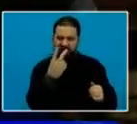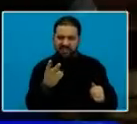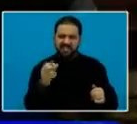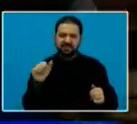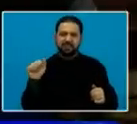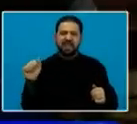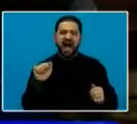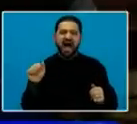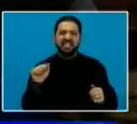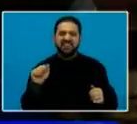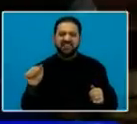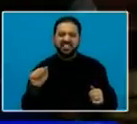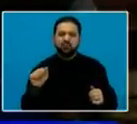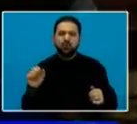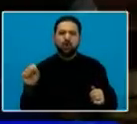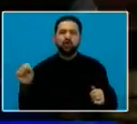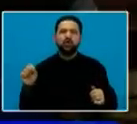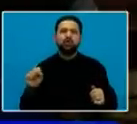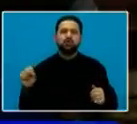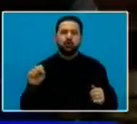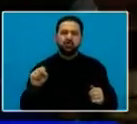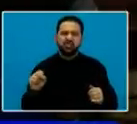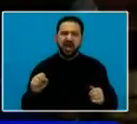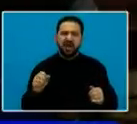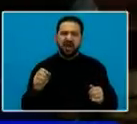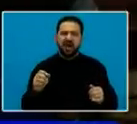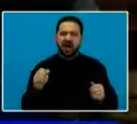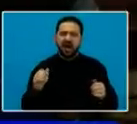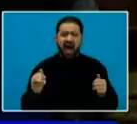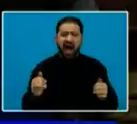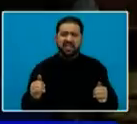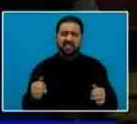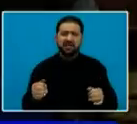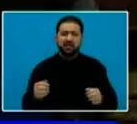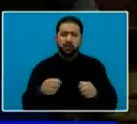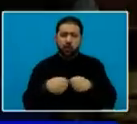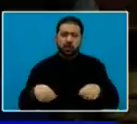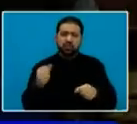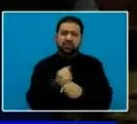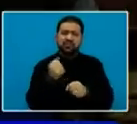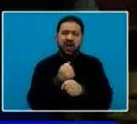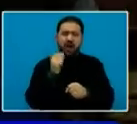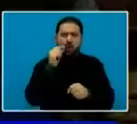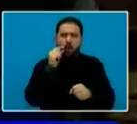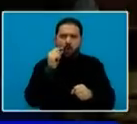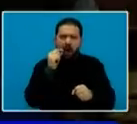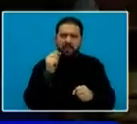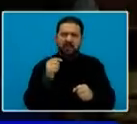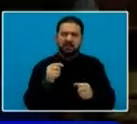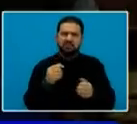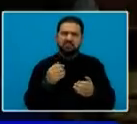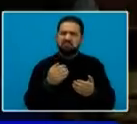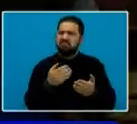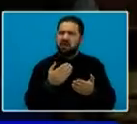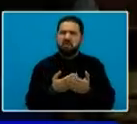Activismul social nu-i rău. E bine să te implici în viața cetății. Este firesc. E o datorie